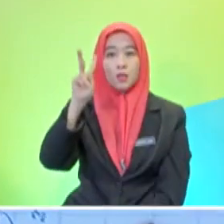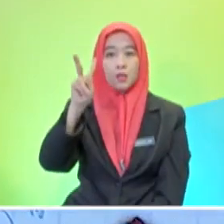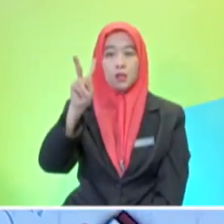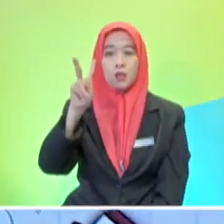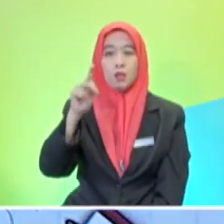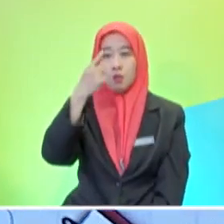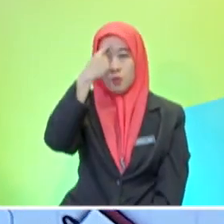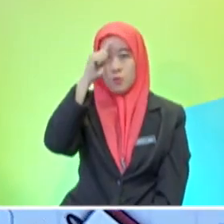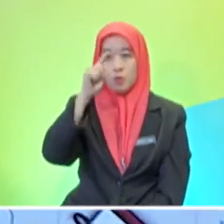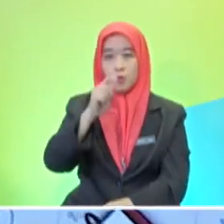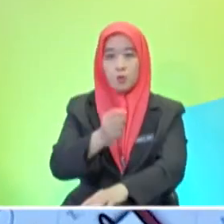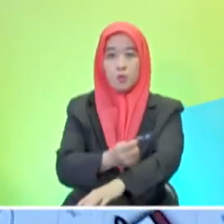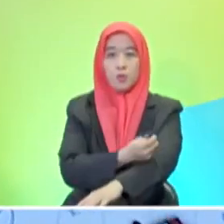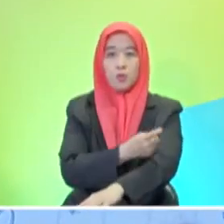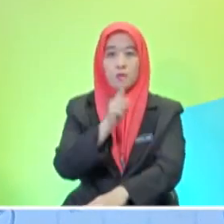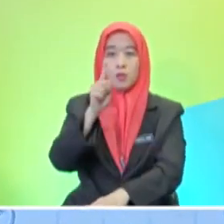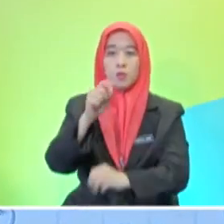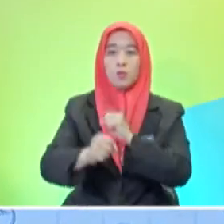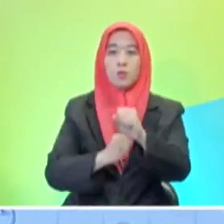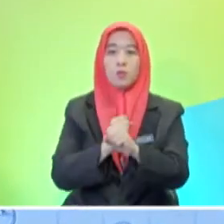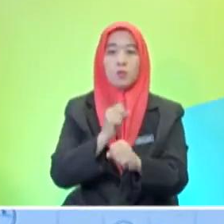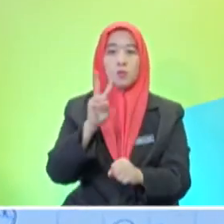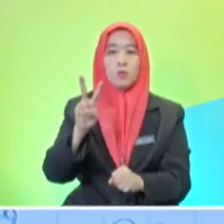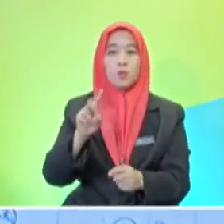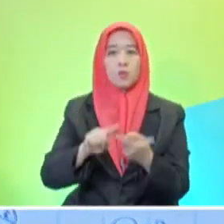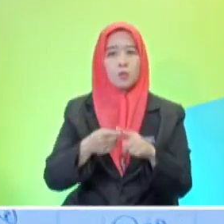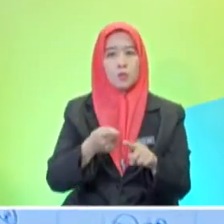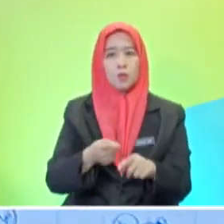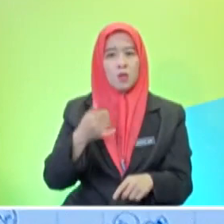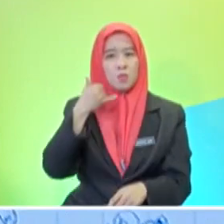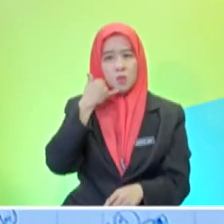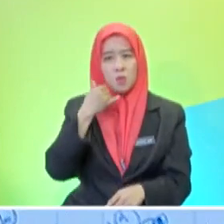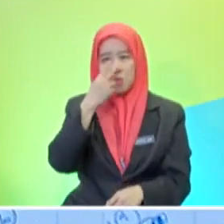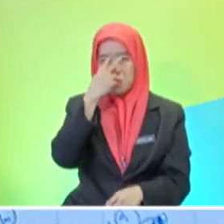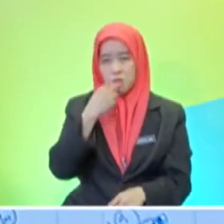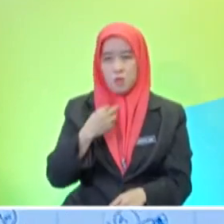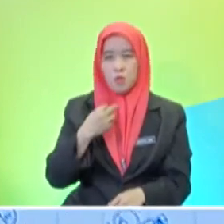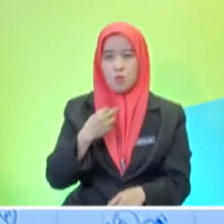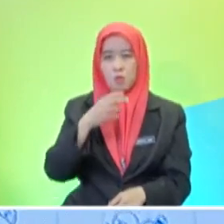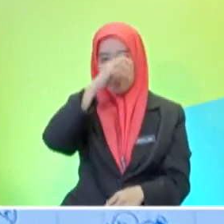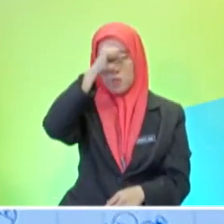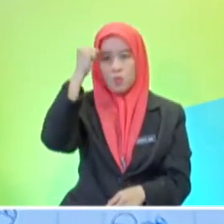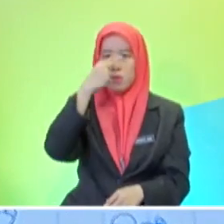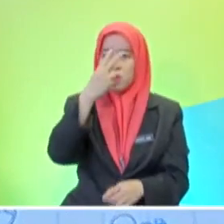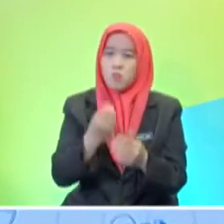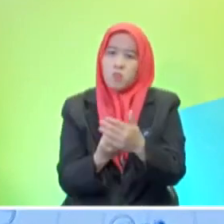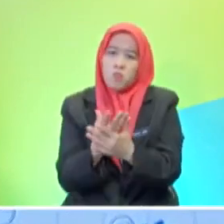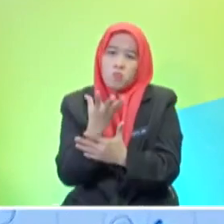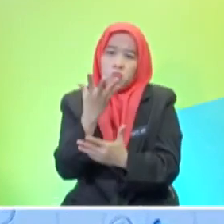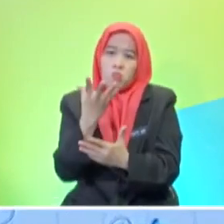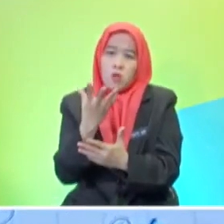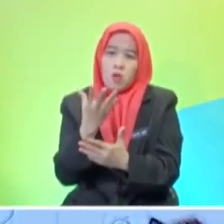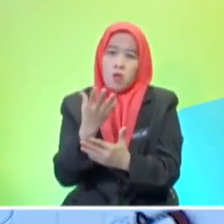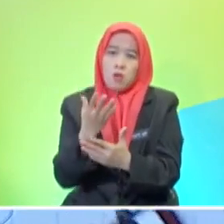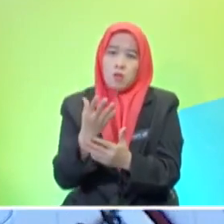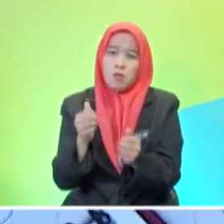slot tahap 1 dan rakan-rakan Kak Syafiqah tengah sedih sedikit ya sebab kalau Kak Syafiqah tengok tumbuhan Kak Syafiqah ni berbanding